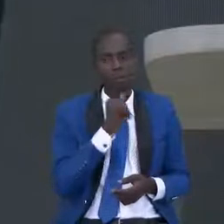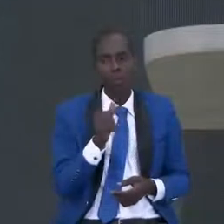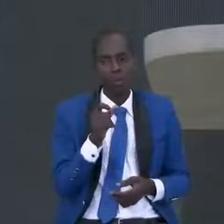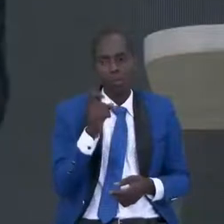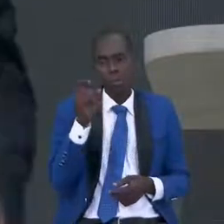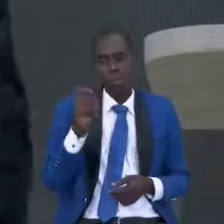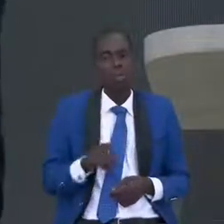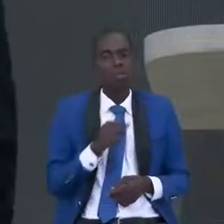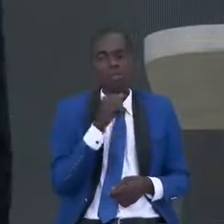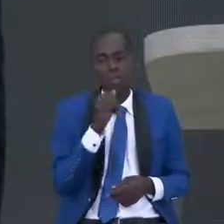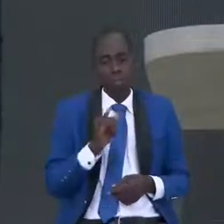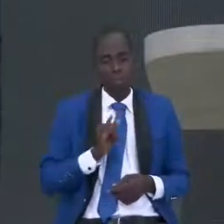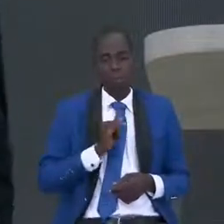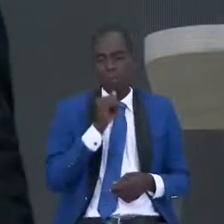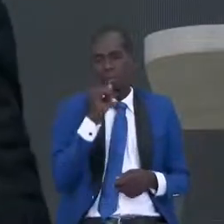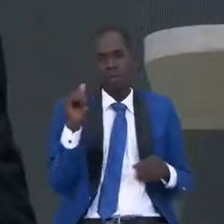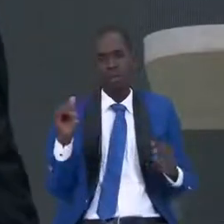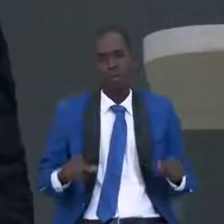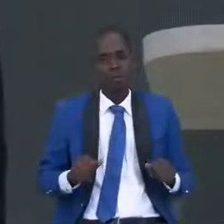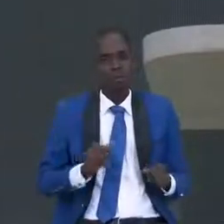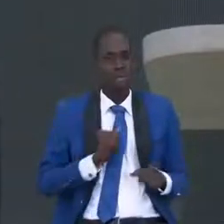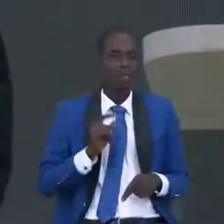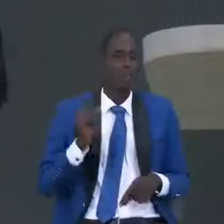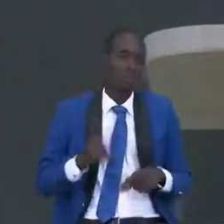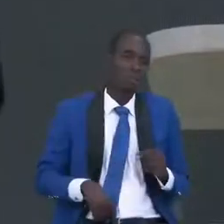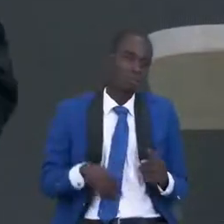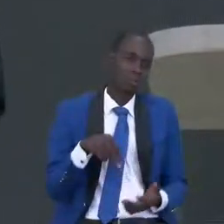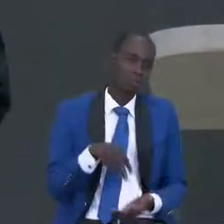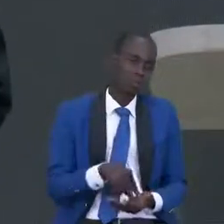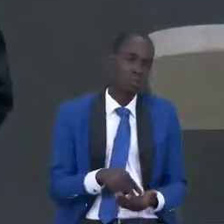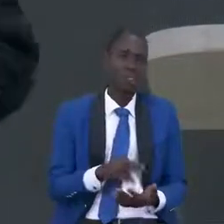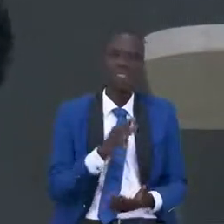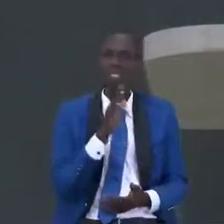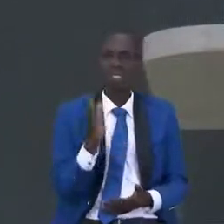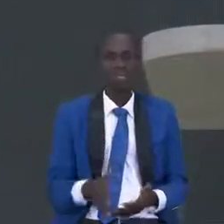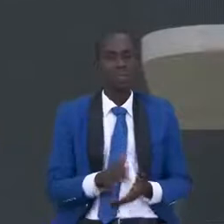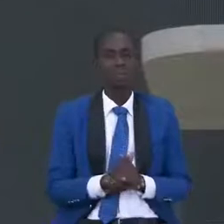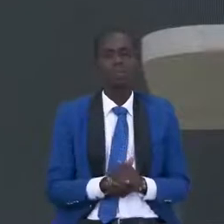je ne suis pas capable, je ne peux pas tenir, jamais.